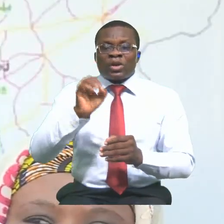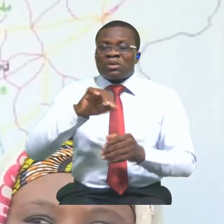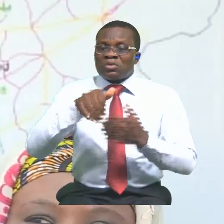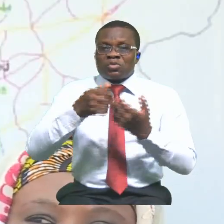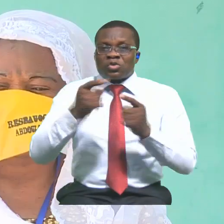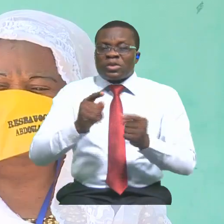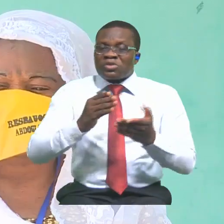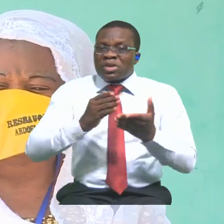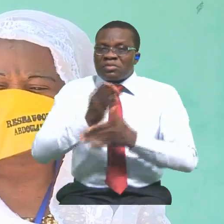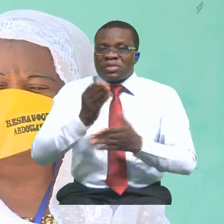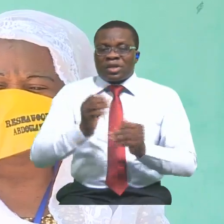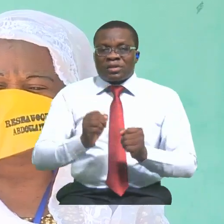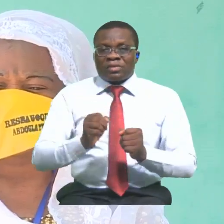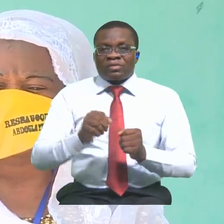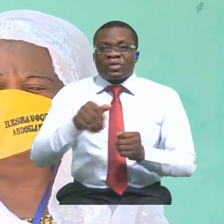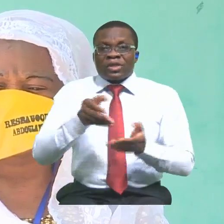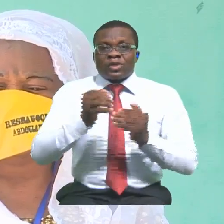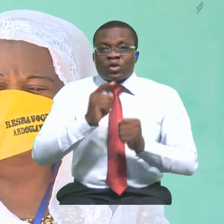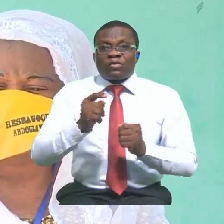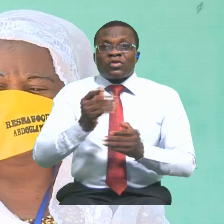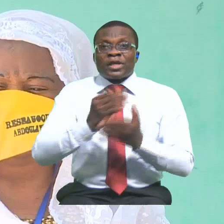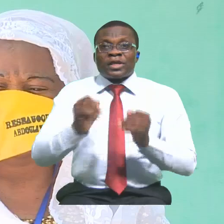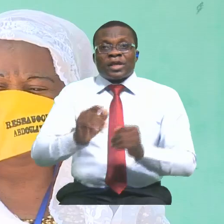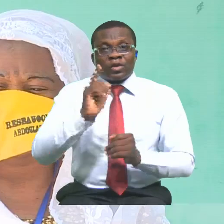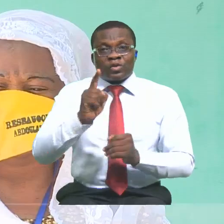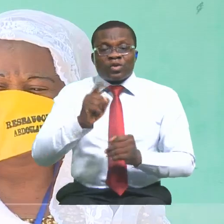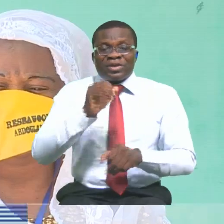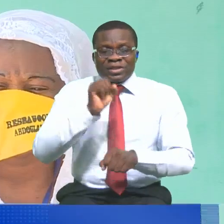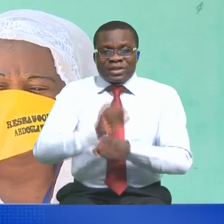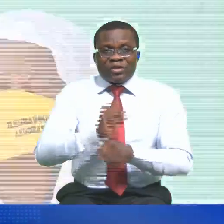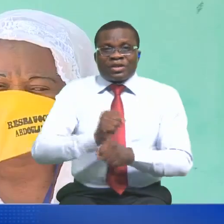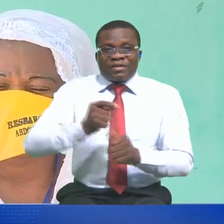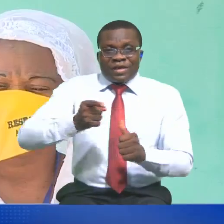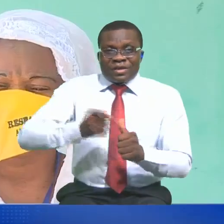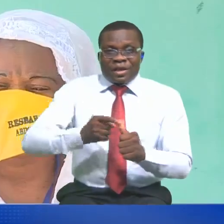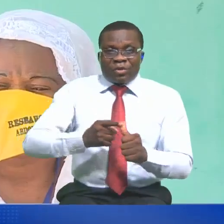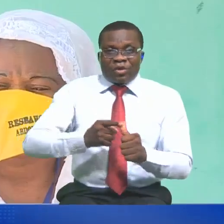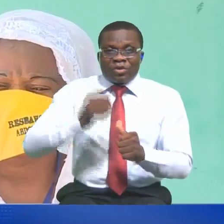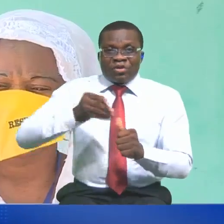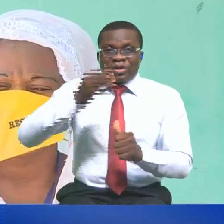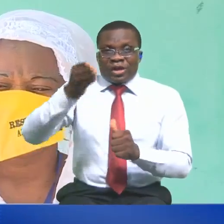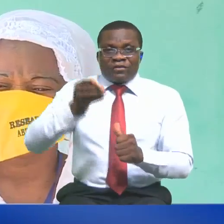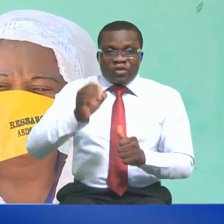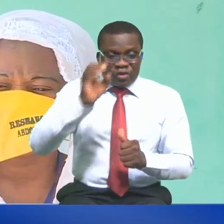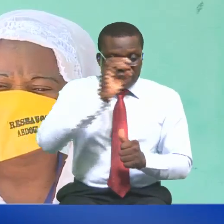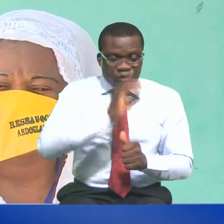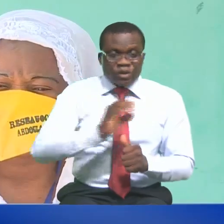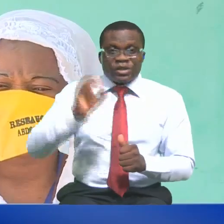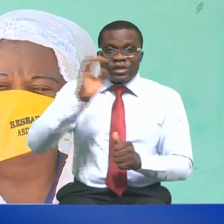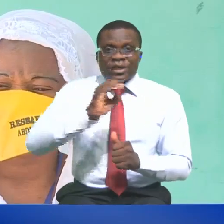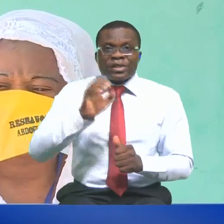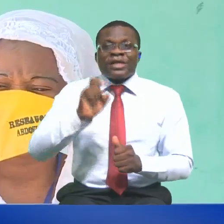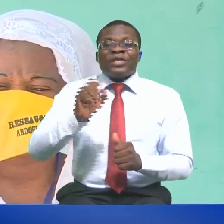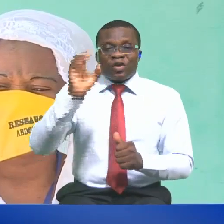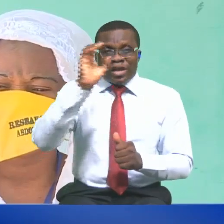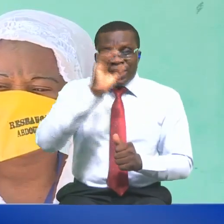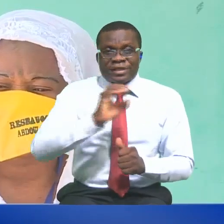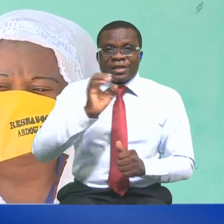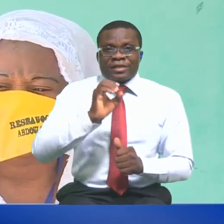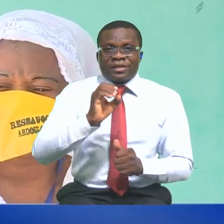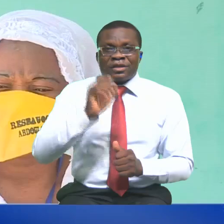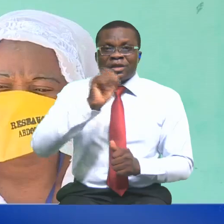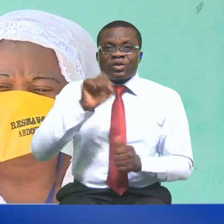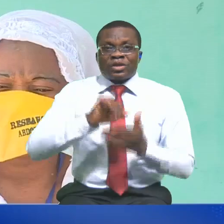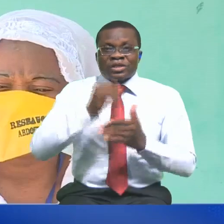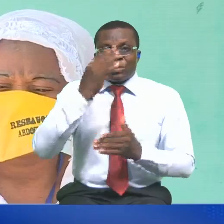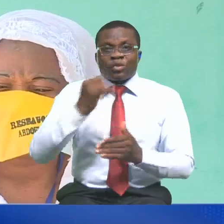grâce de Dieu. Si on veut être quelqu'un demain, c'est le travail qui importe. L'avenir, ça se cherche. Ils n'ont qu'à chercher. Donc c'est pour